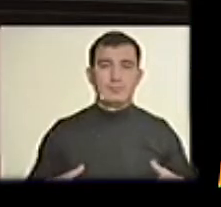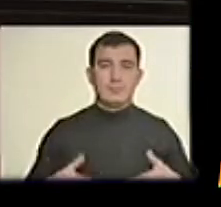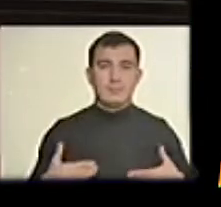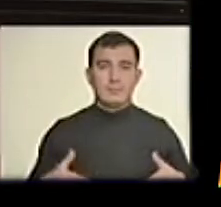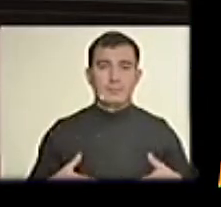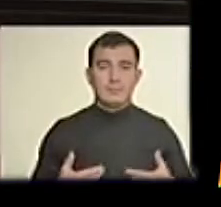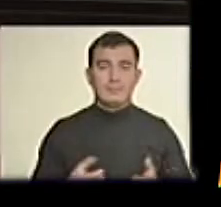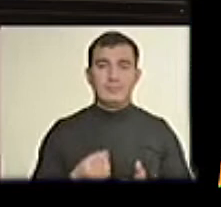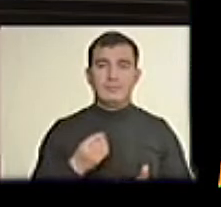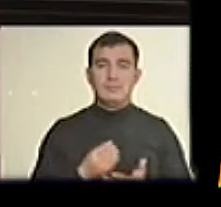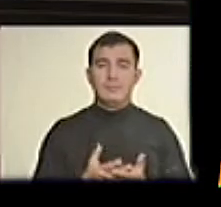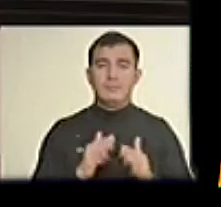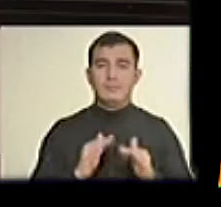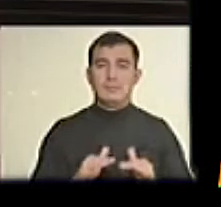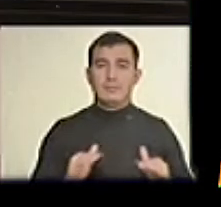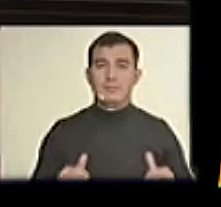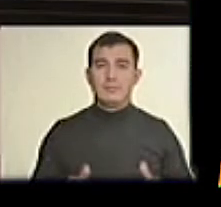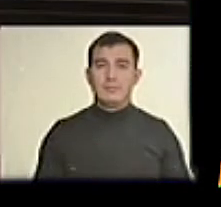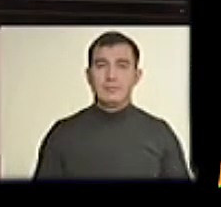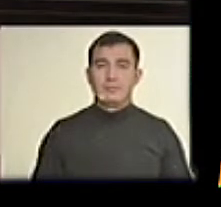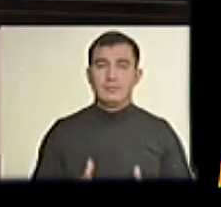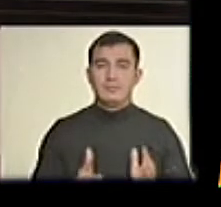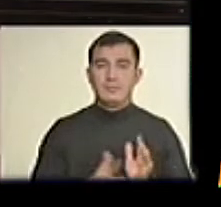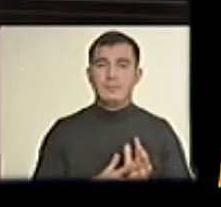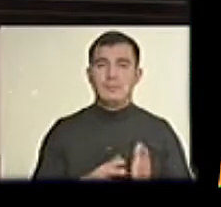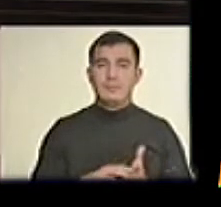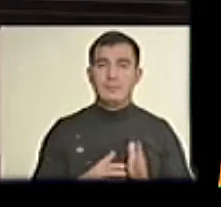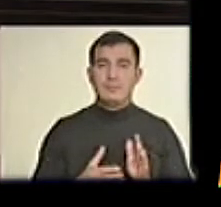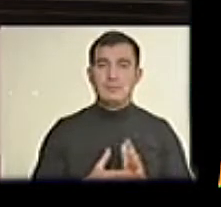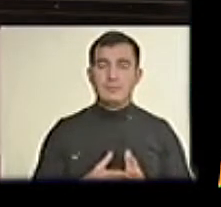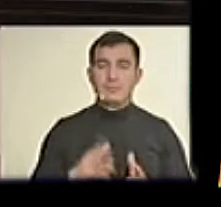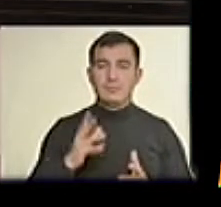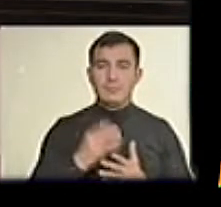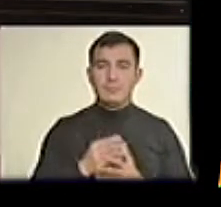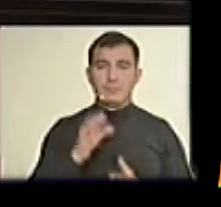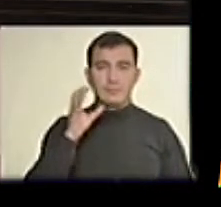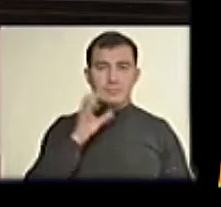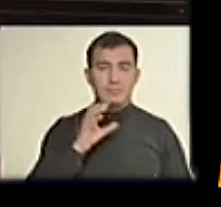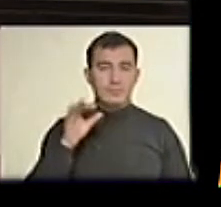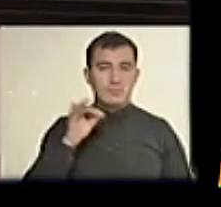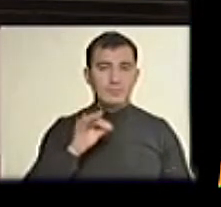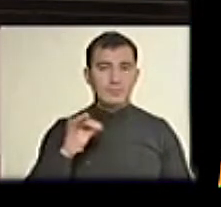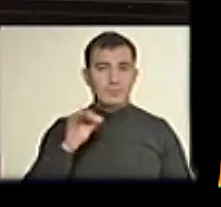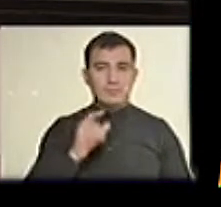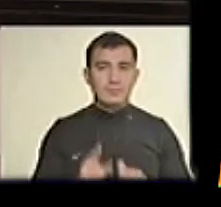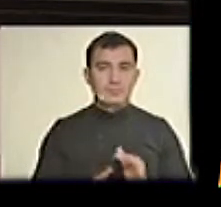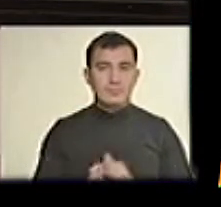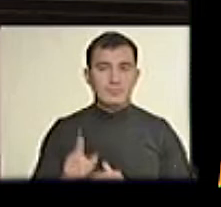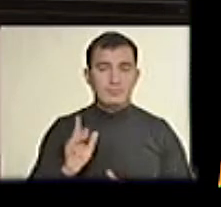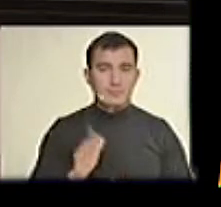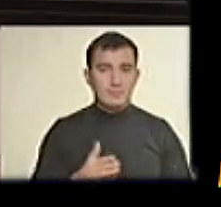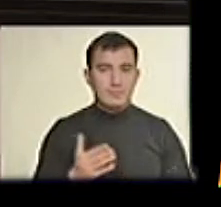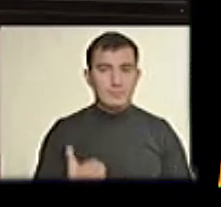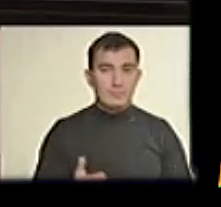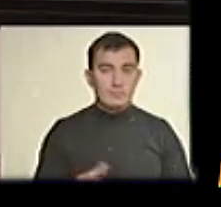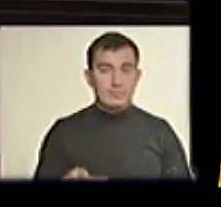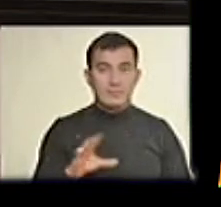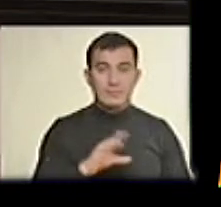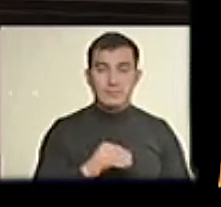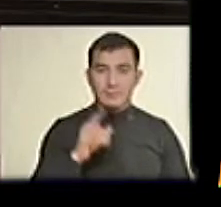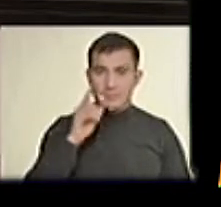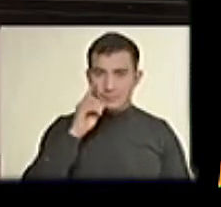Assalomu alaykum aziz o'quvchilar. 8-sinf O'zbekiston tarixi darsini boshladik. Yodingizda